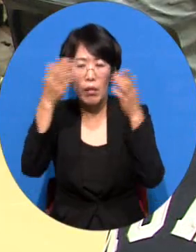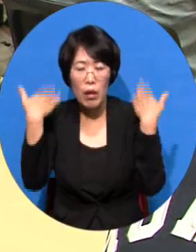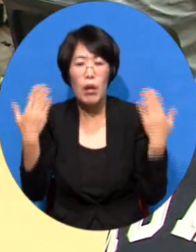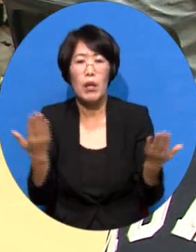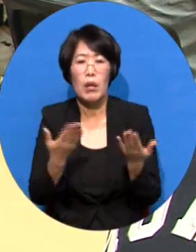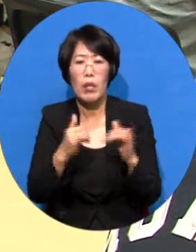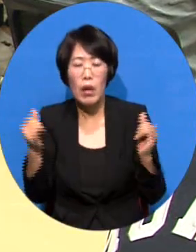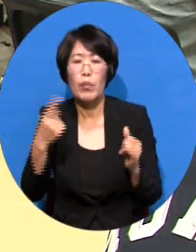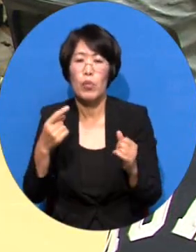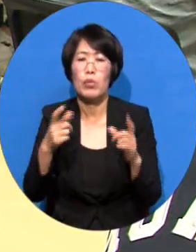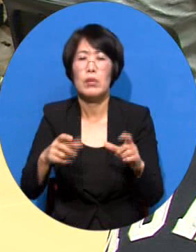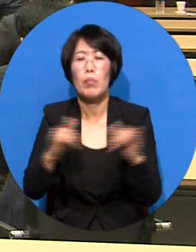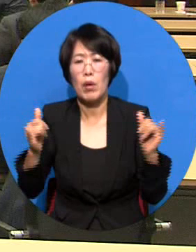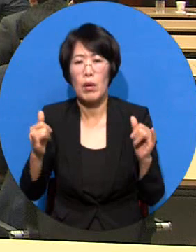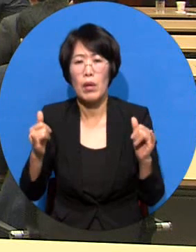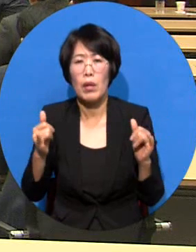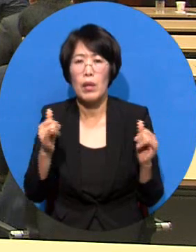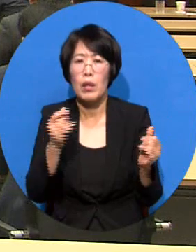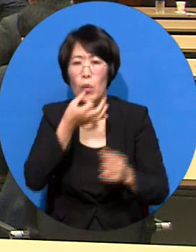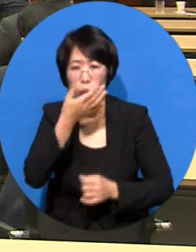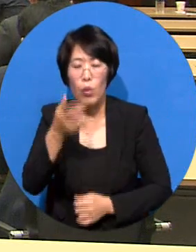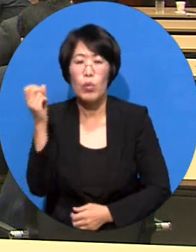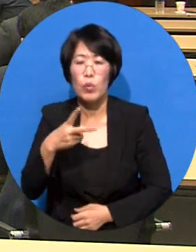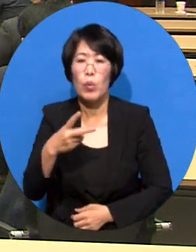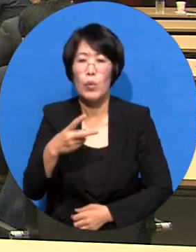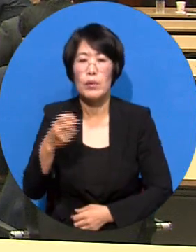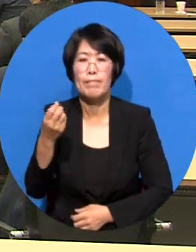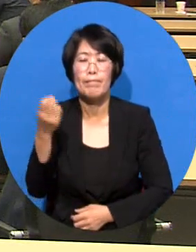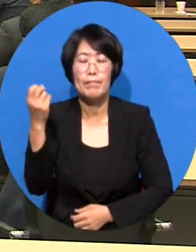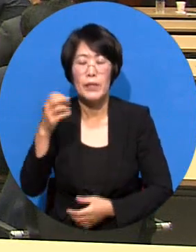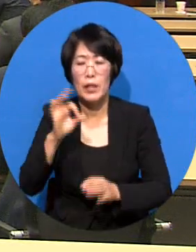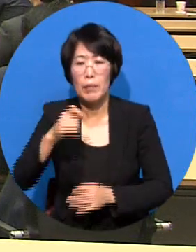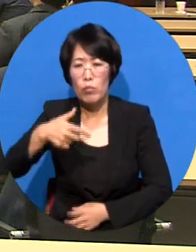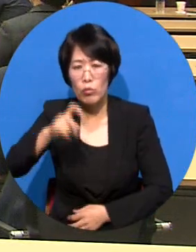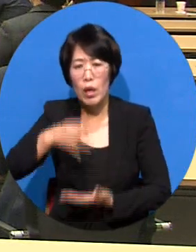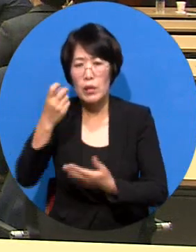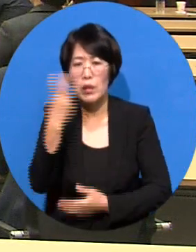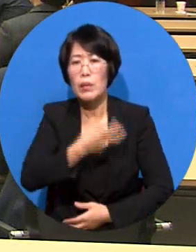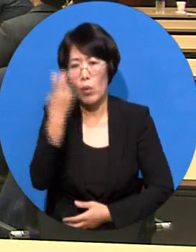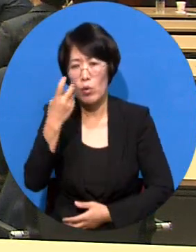지역민들에게 인문학을 접할 기회를 제공하고 인문학의 가치를 다시 생각하도록 하는 축제입니다.